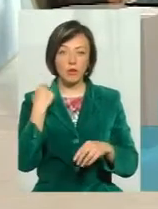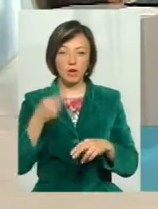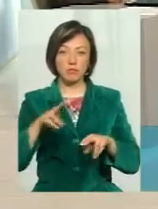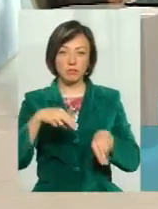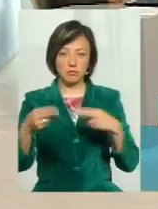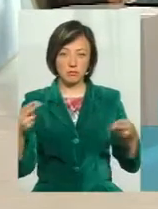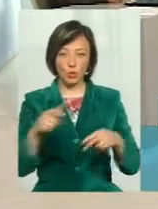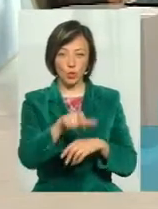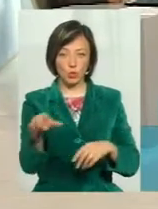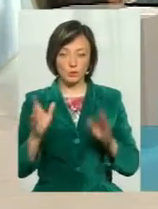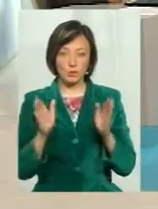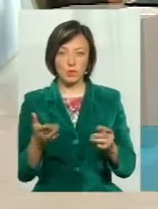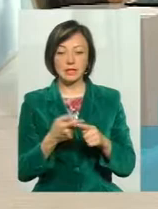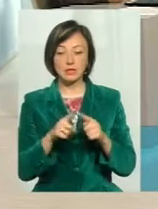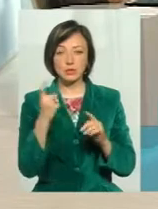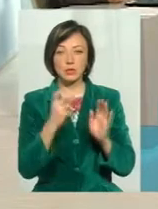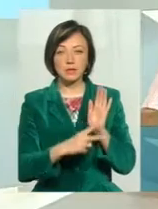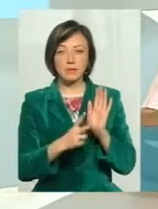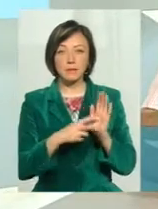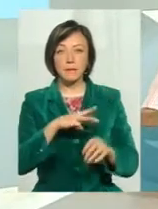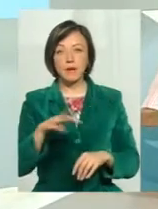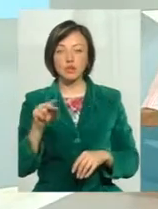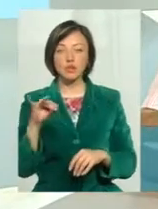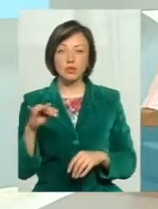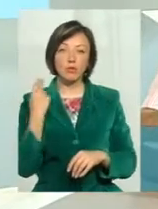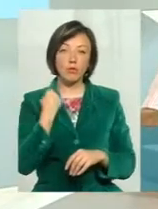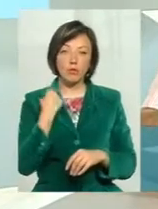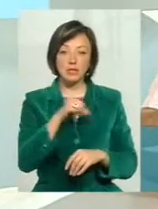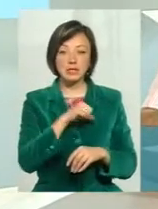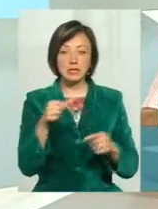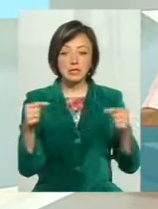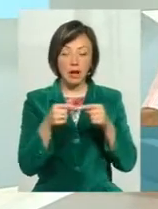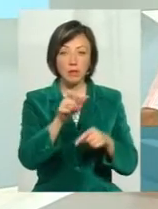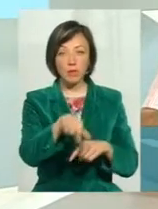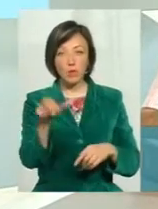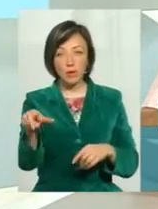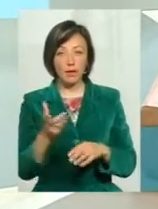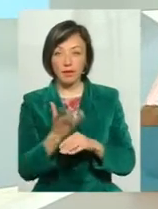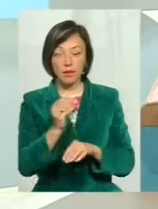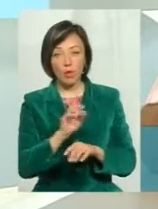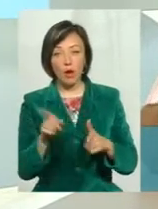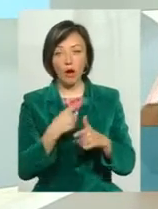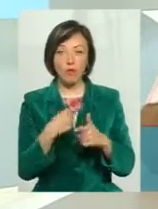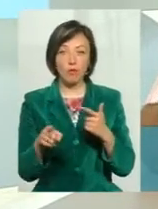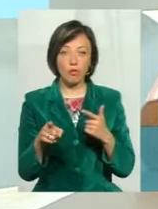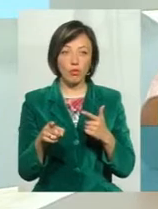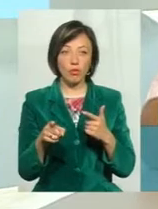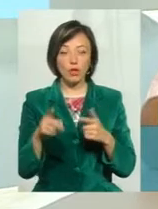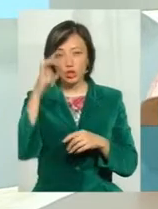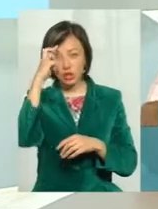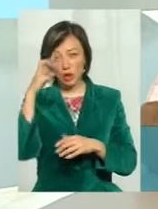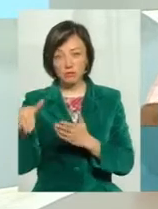погашені. Тому оцих 177 мільйонів, чи це було борг саме і за рахунок того, що підприємство не